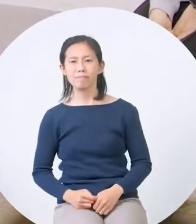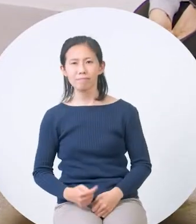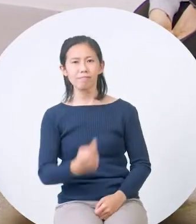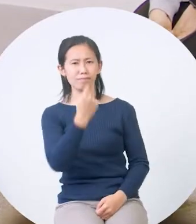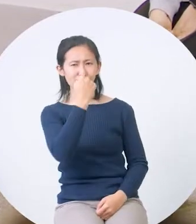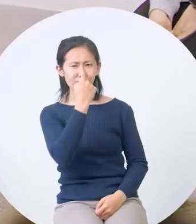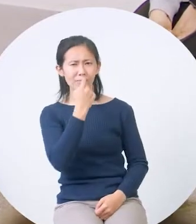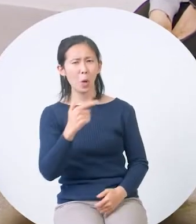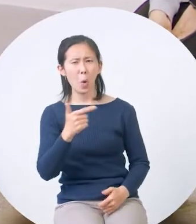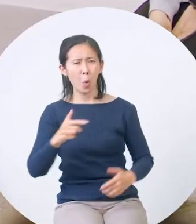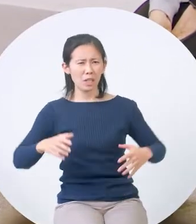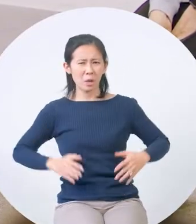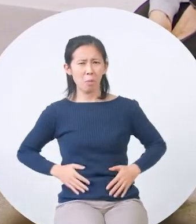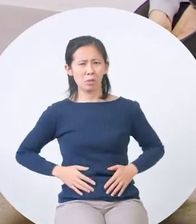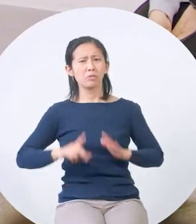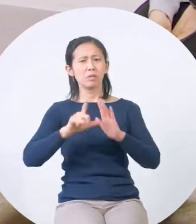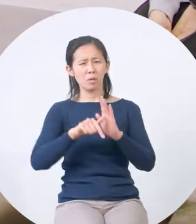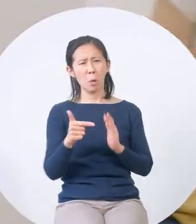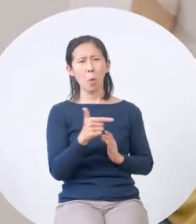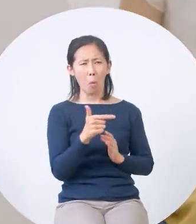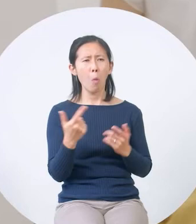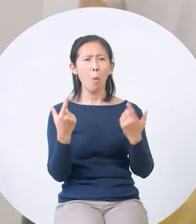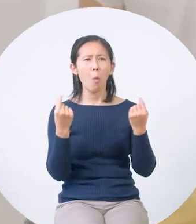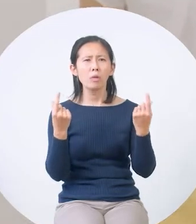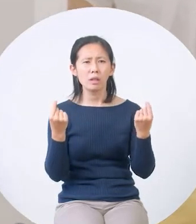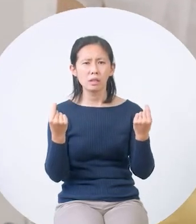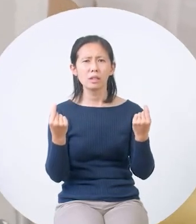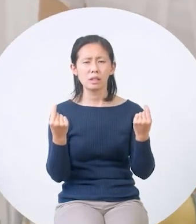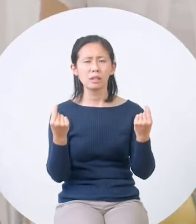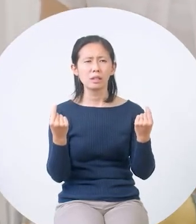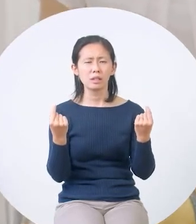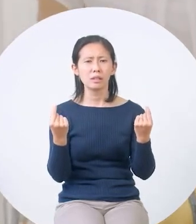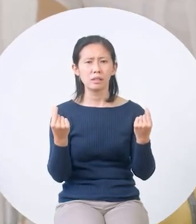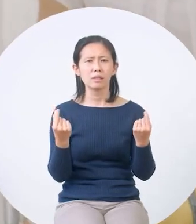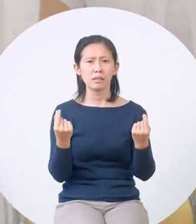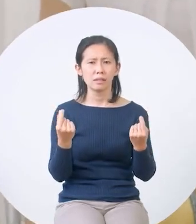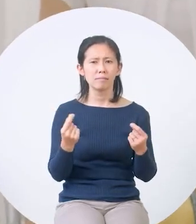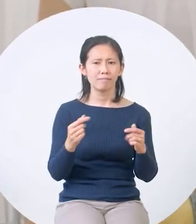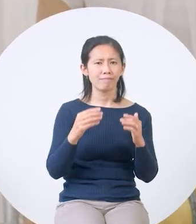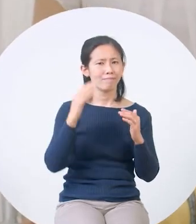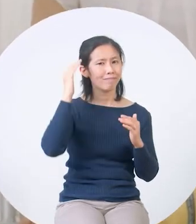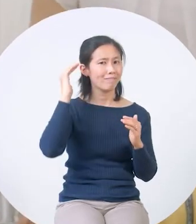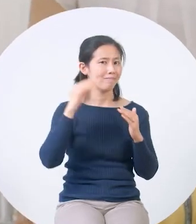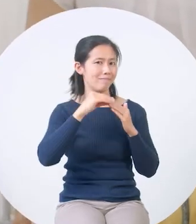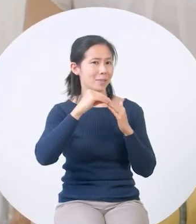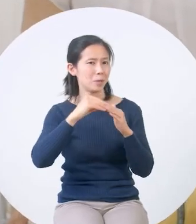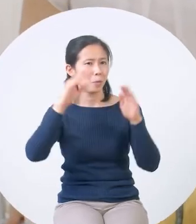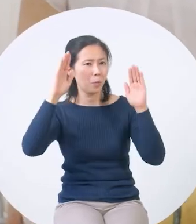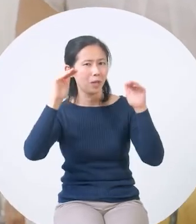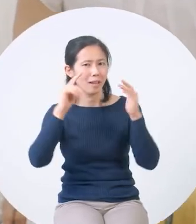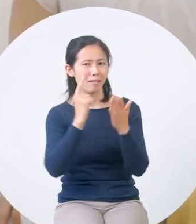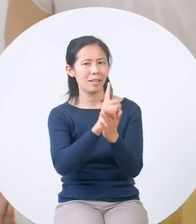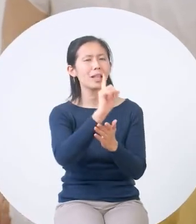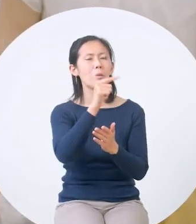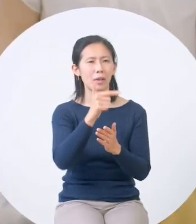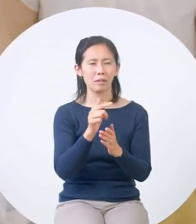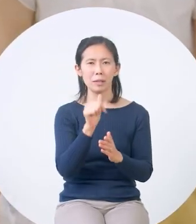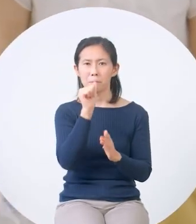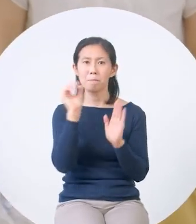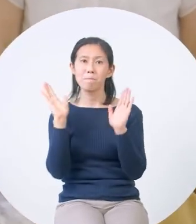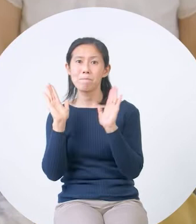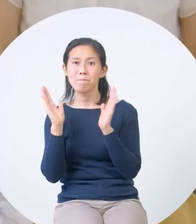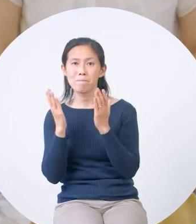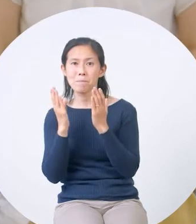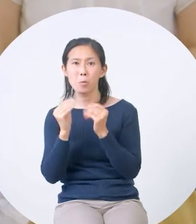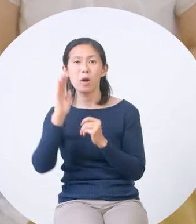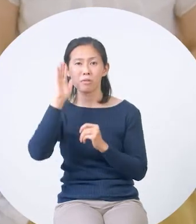ってくると同じようなニーズがあるので、聴導犬だけじゃなくて、幼児期以降のおむつで、